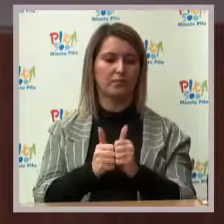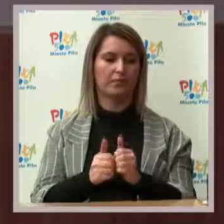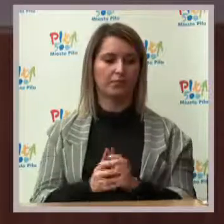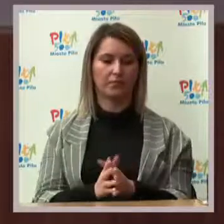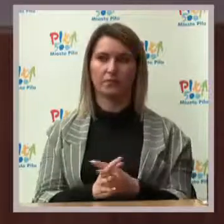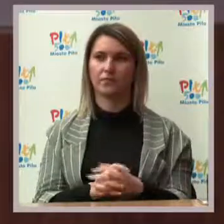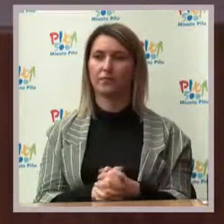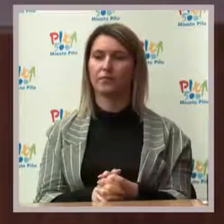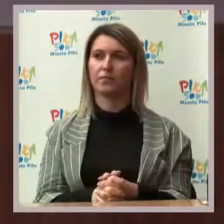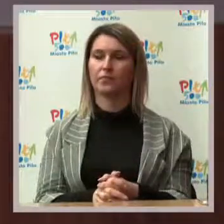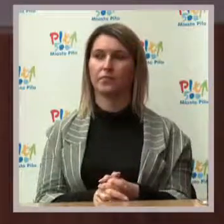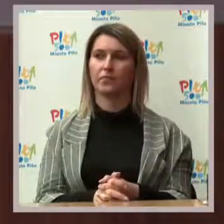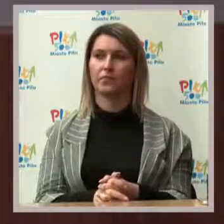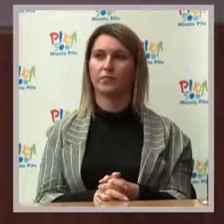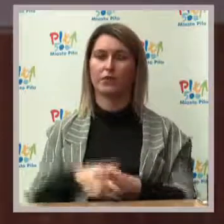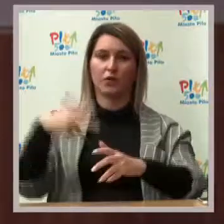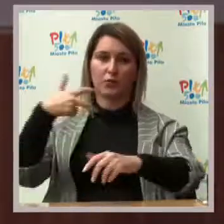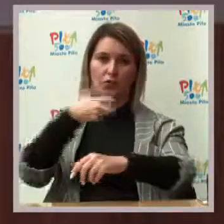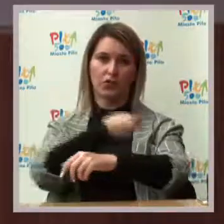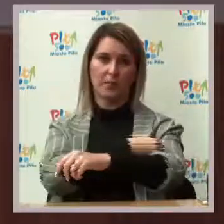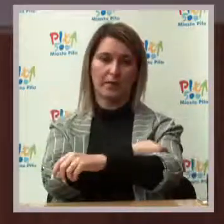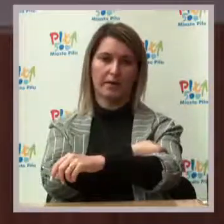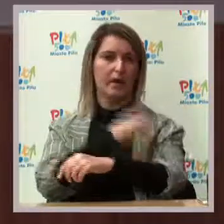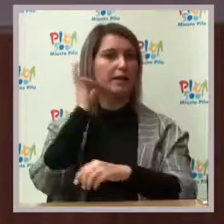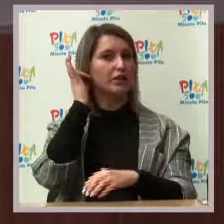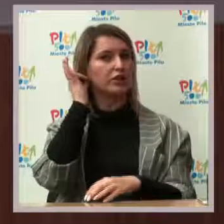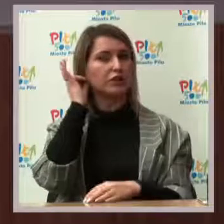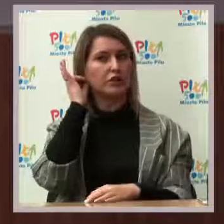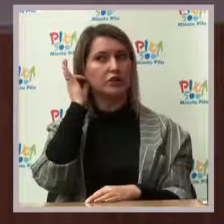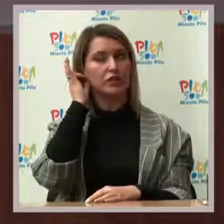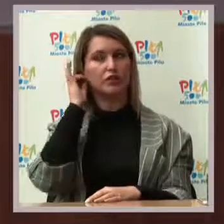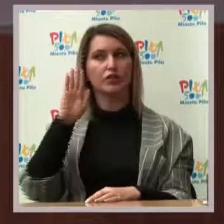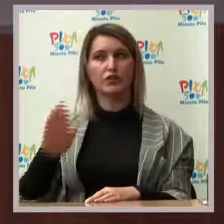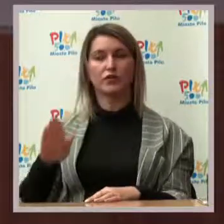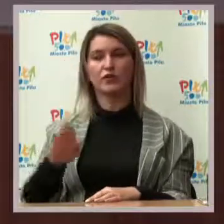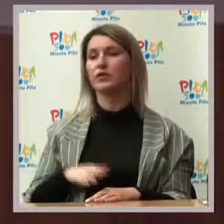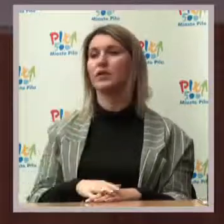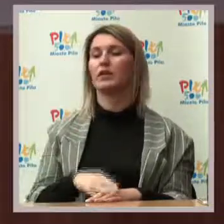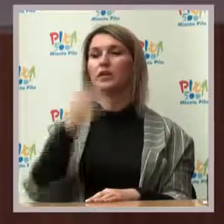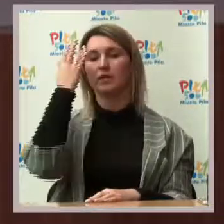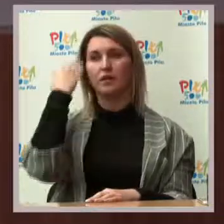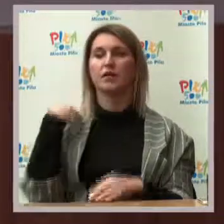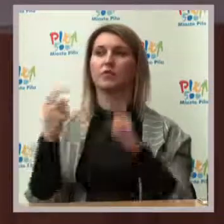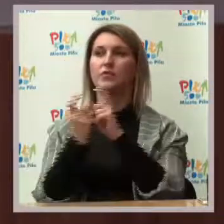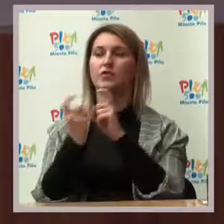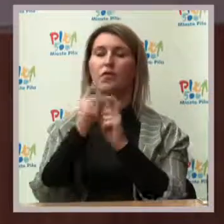jak szczepienie dziewczynek przeciwko HPV.